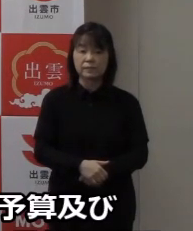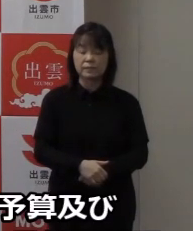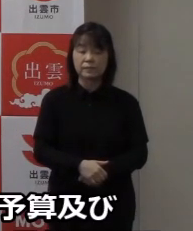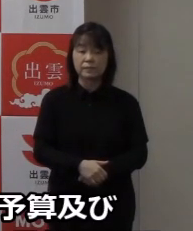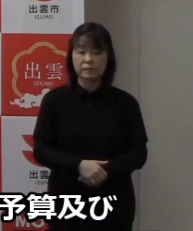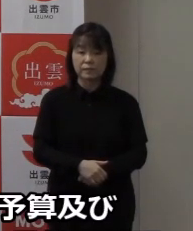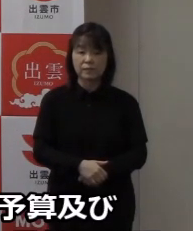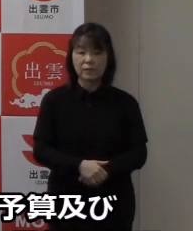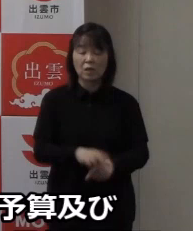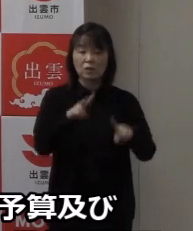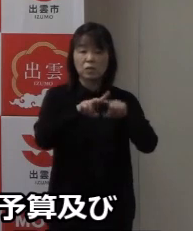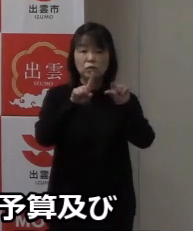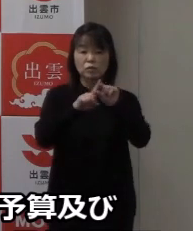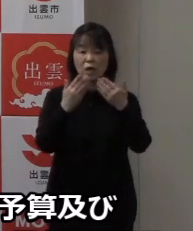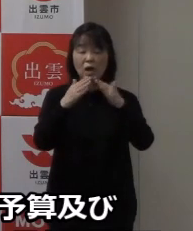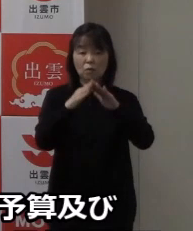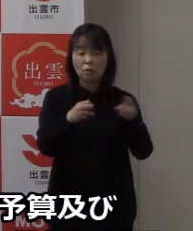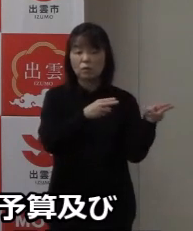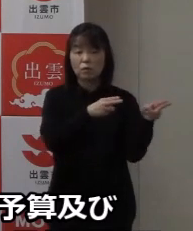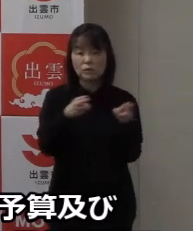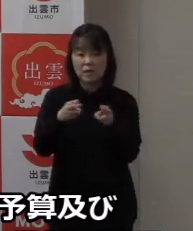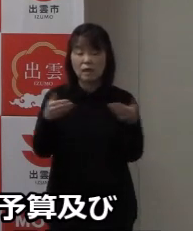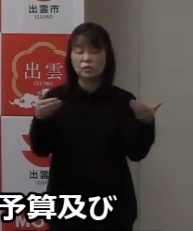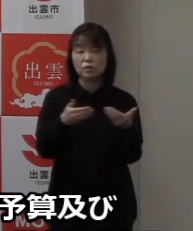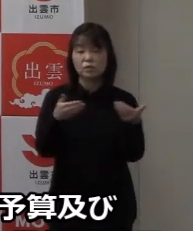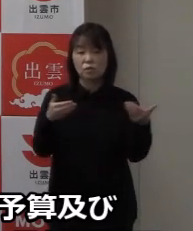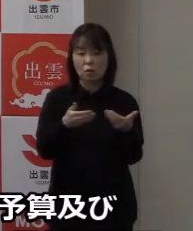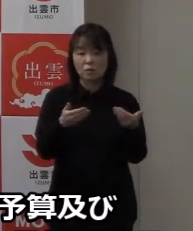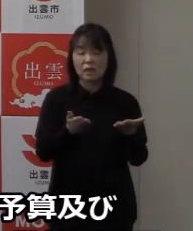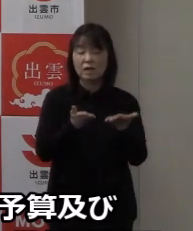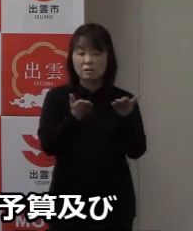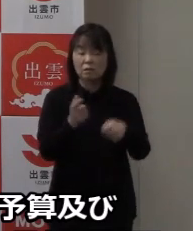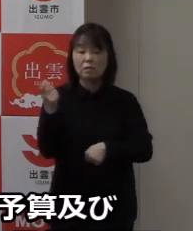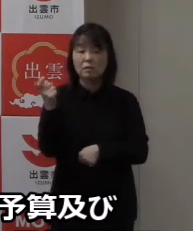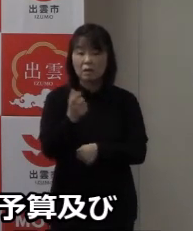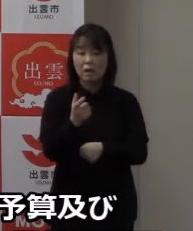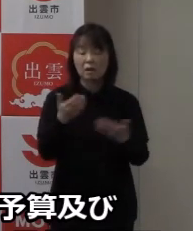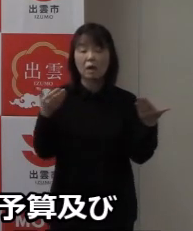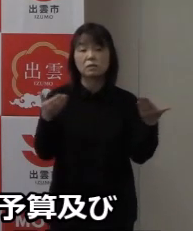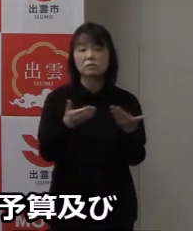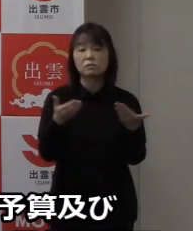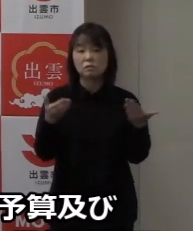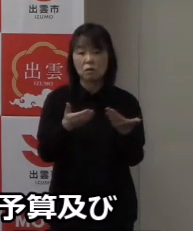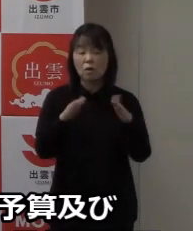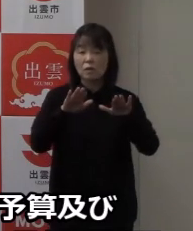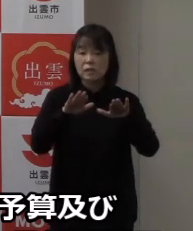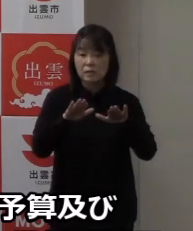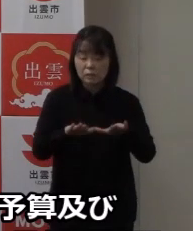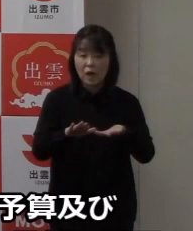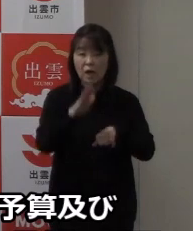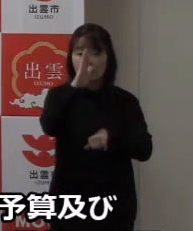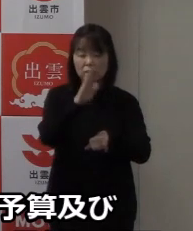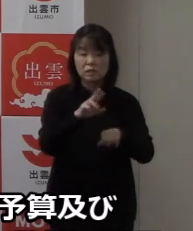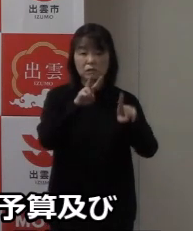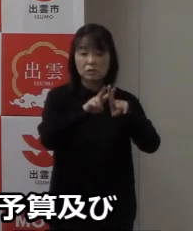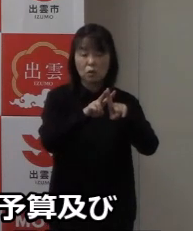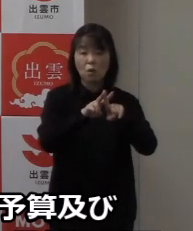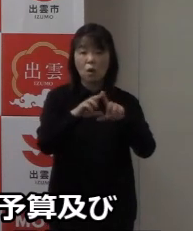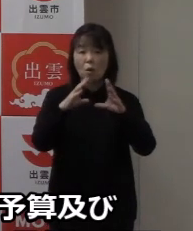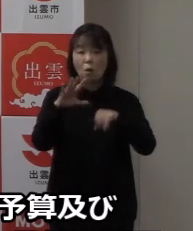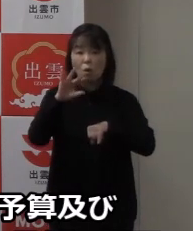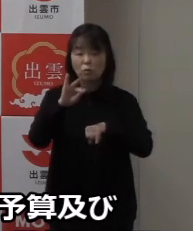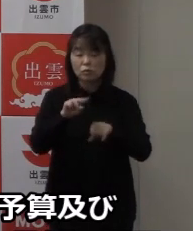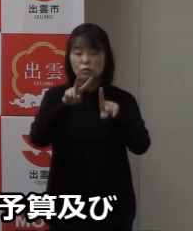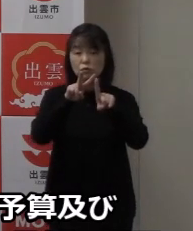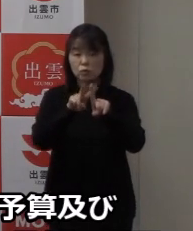次に小中学校の整備事業でありますが、耐震化改修を今市小学校、大津小学校の体育